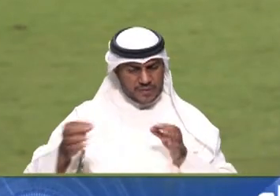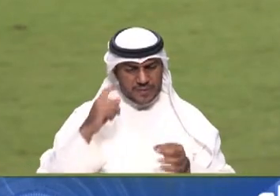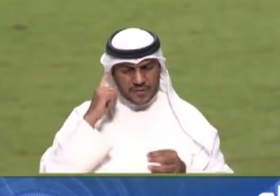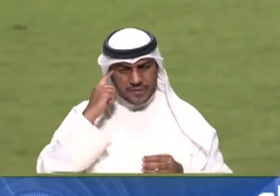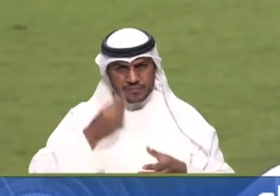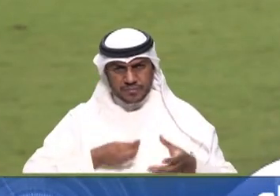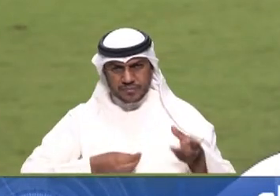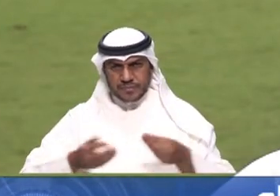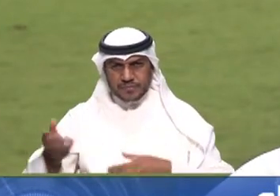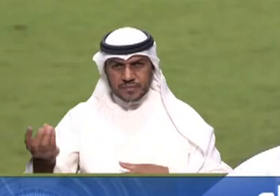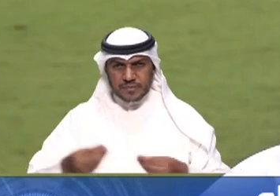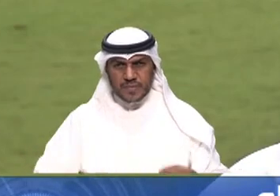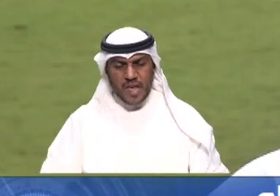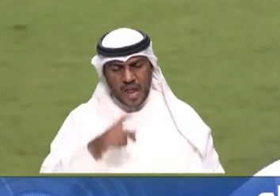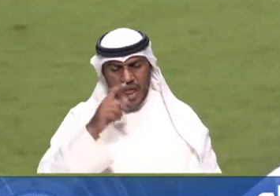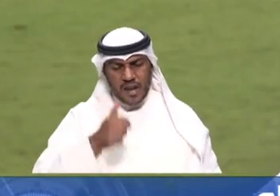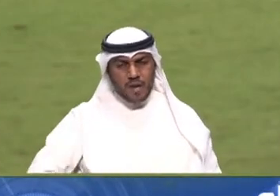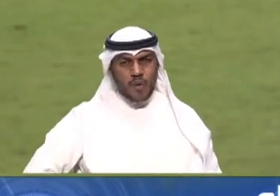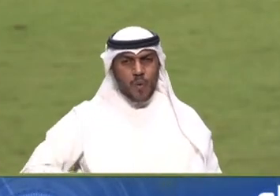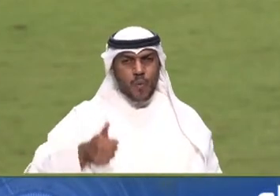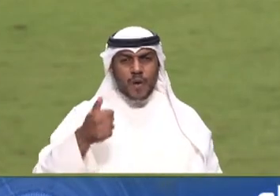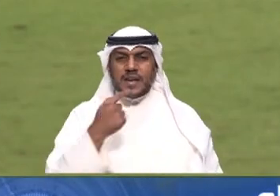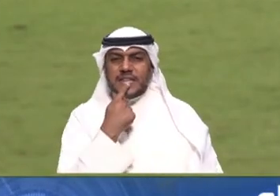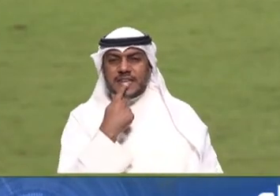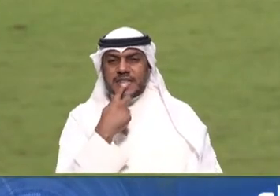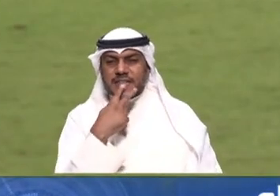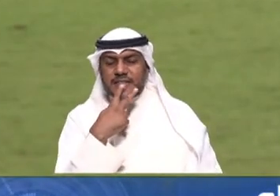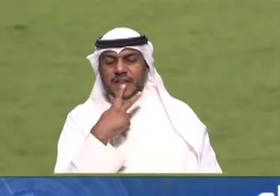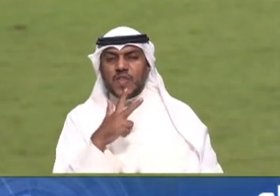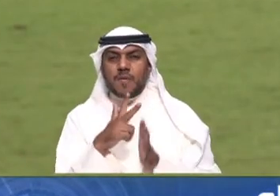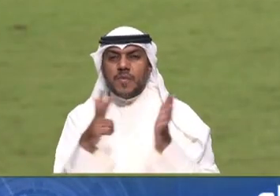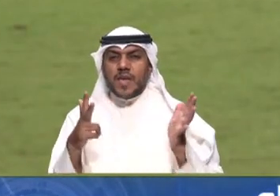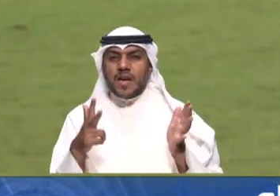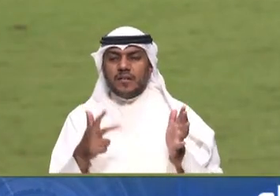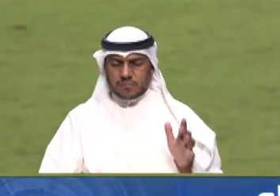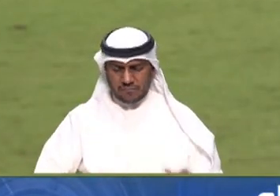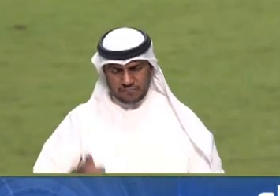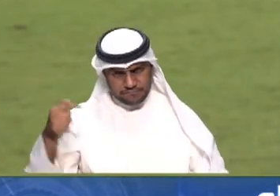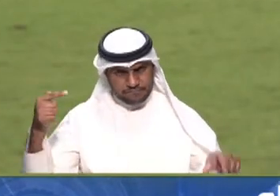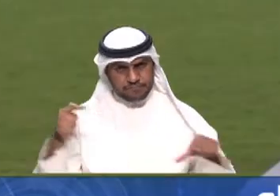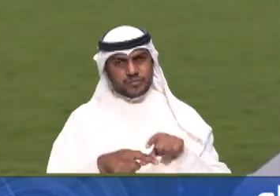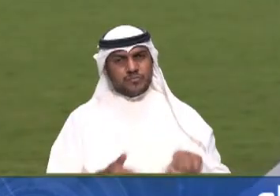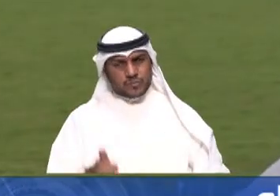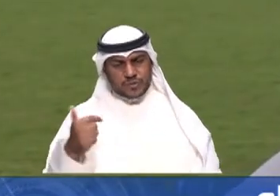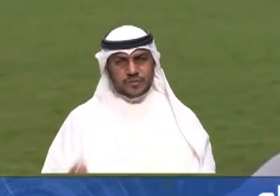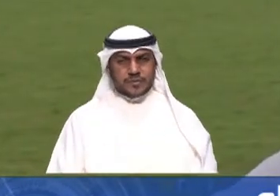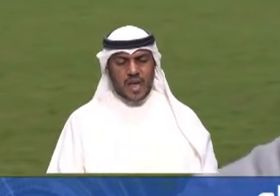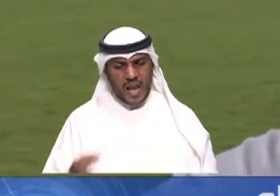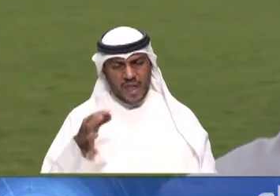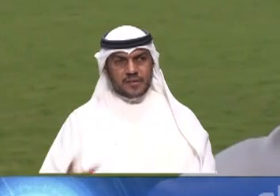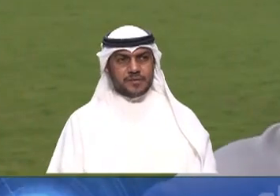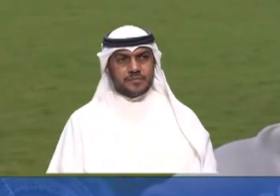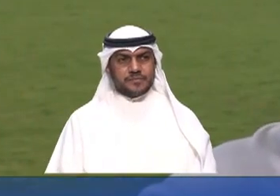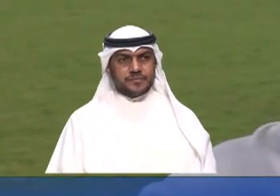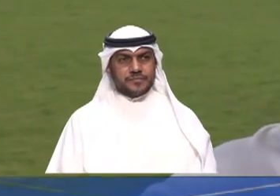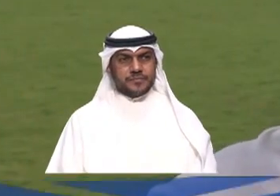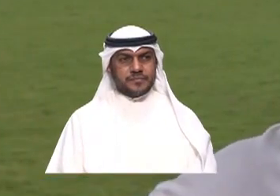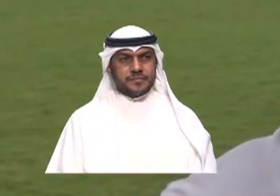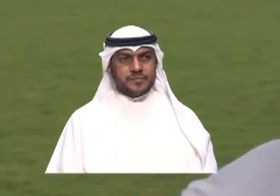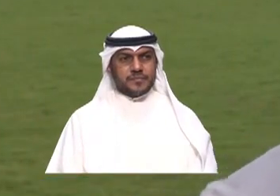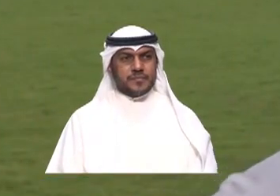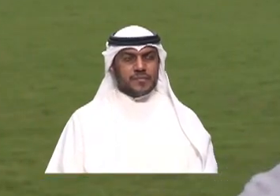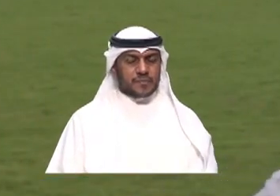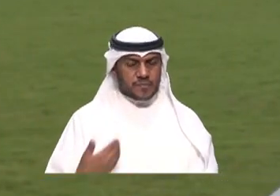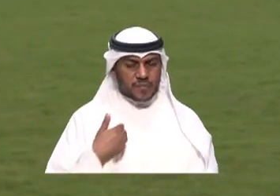اول 18 دقيقه احنا المفروض نكون فرصتين او 3 فرص لنا المفروض نقول فيها جول على الاقل. الدوري اهم شيء تجمع نقاط، اللي